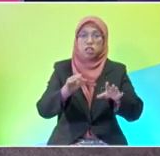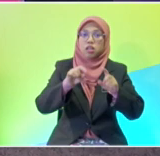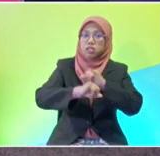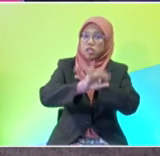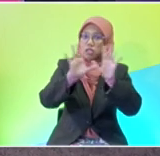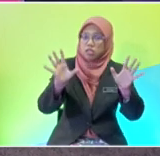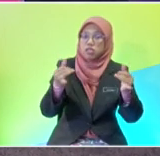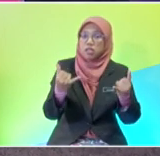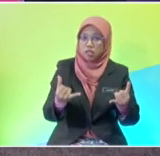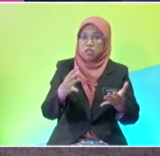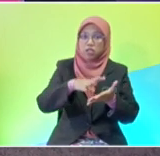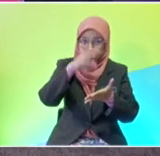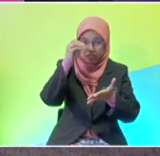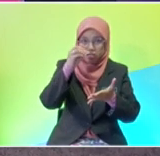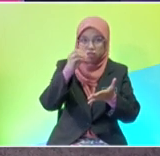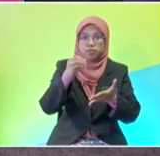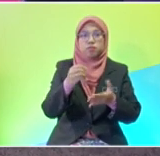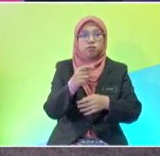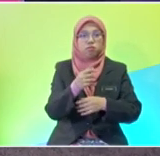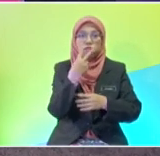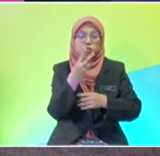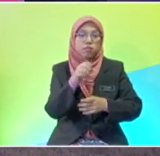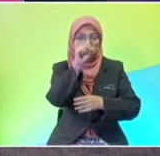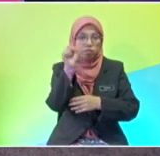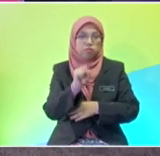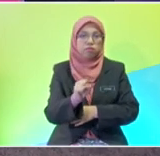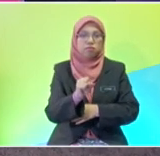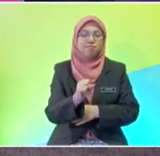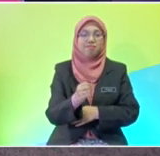lihat dalam soal-soal yang saya gunakan